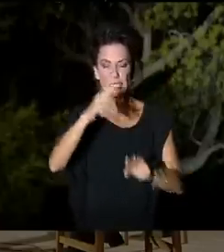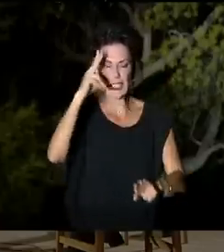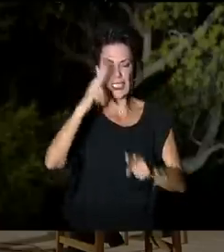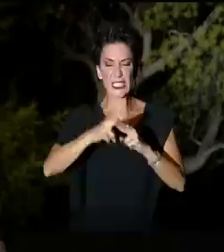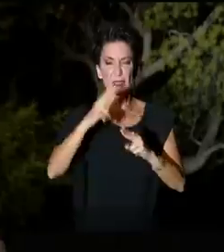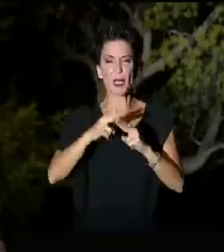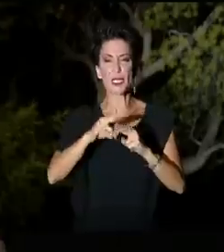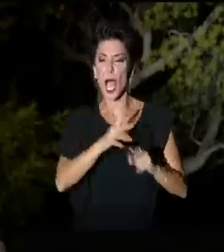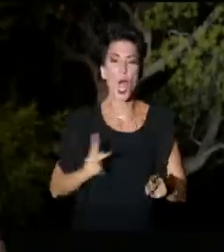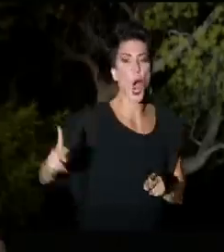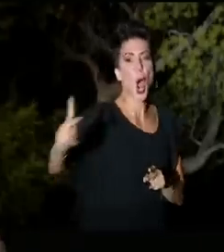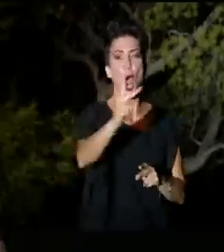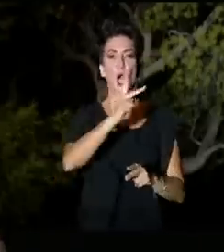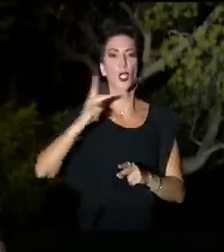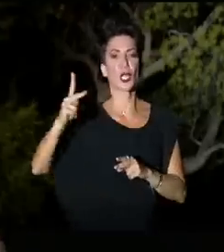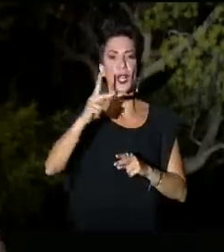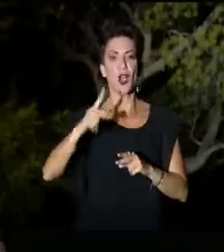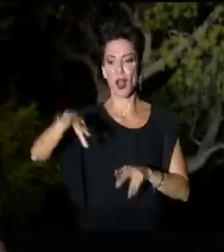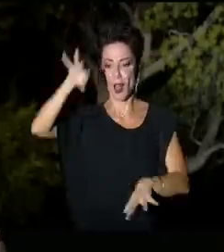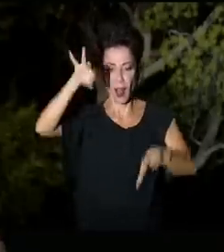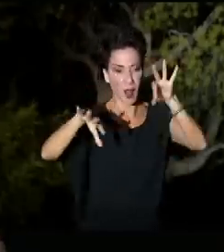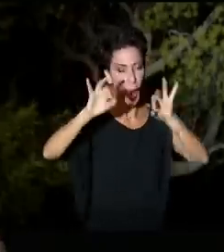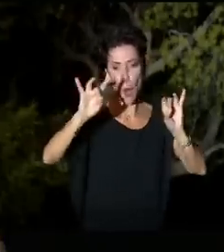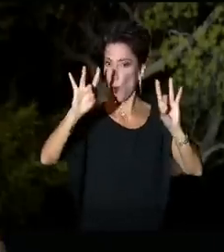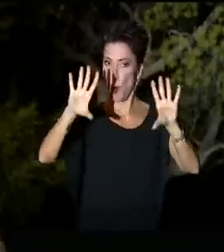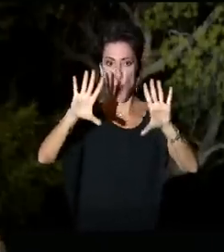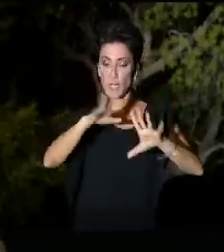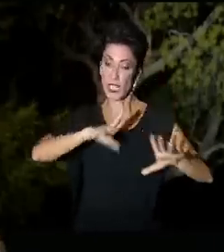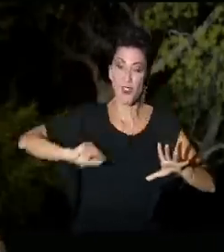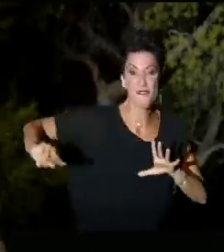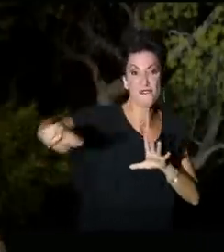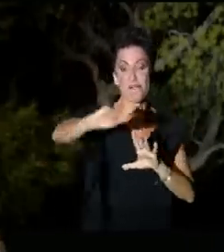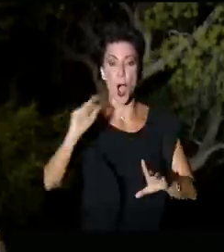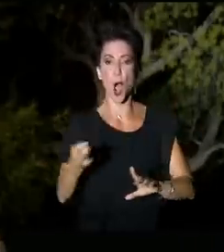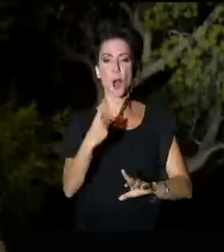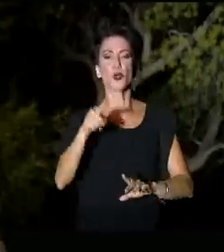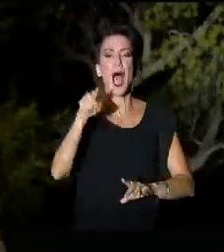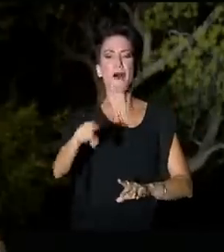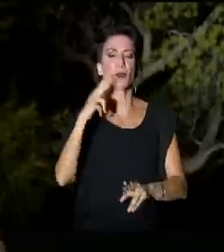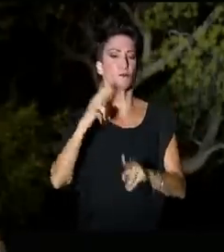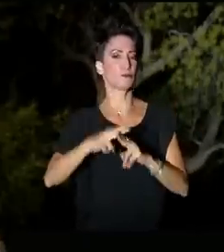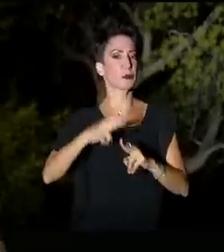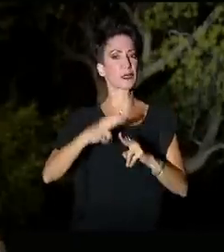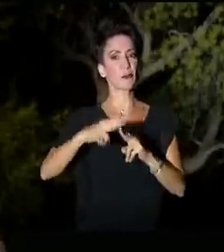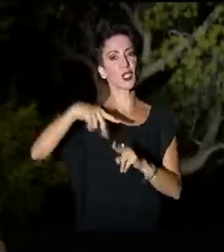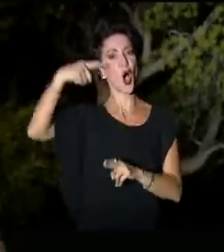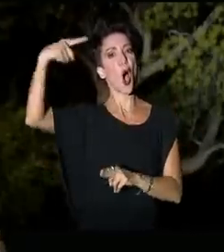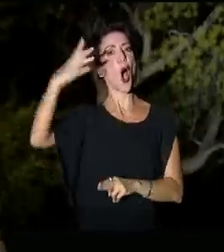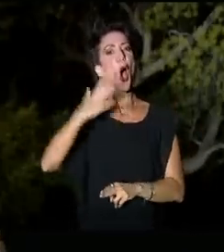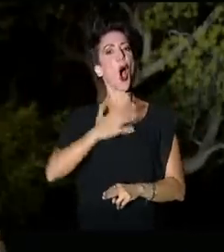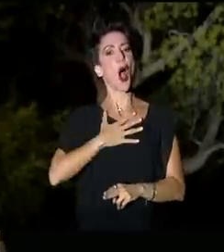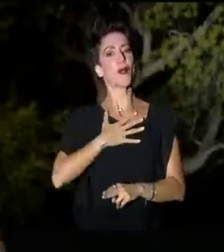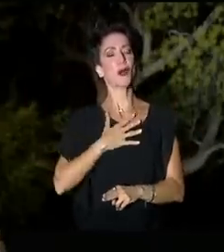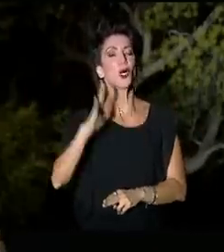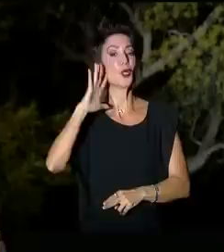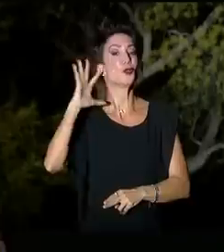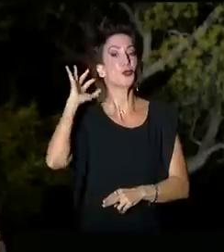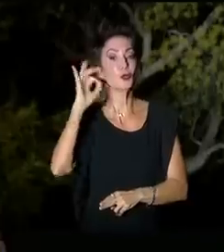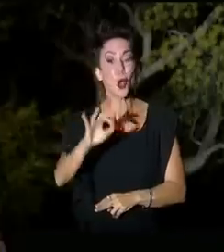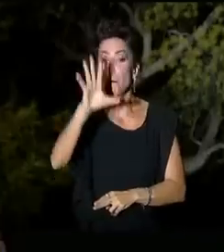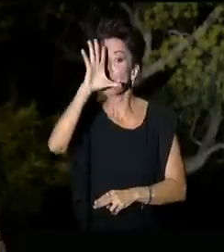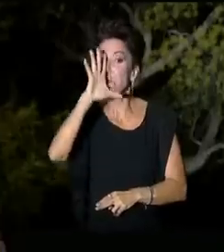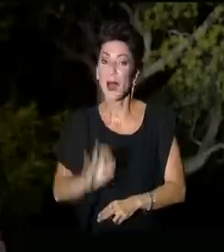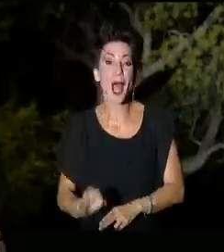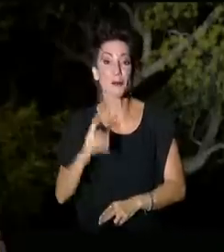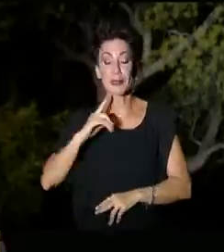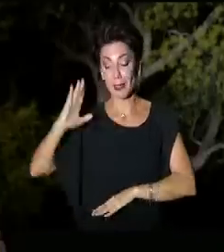εξαιρέσεις. Αυτή είναι μία από τις βασικές αξίες του οράματός μας, το οποίο βασίζεται στο πνεύμα κοινοφέλειας που κληρονομήσαμε από